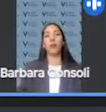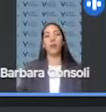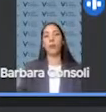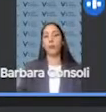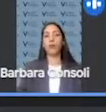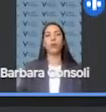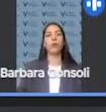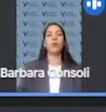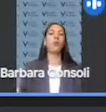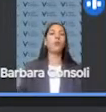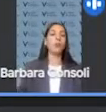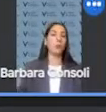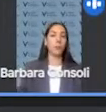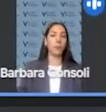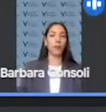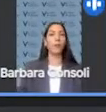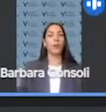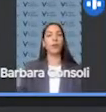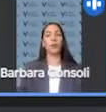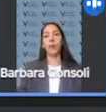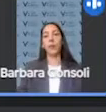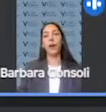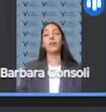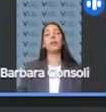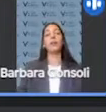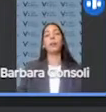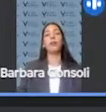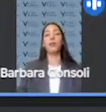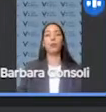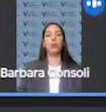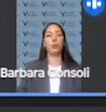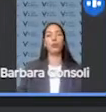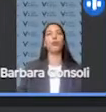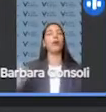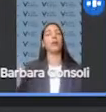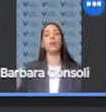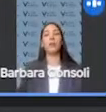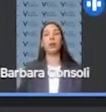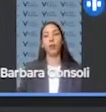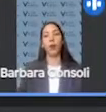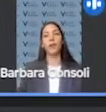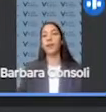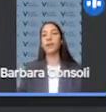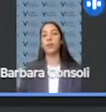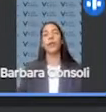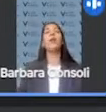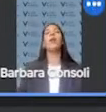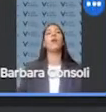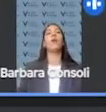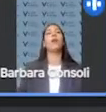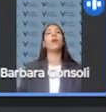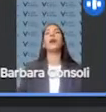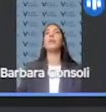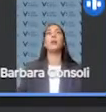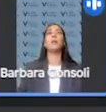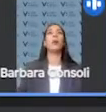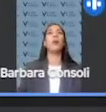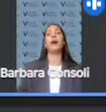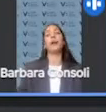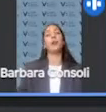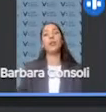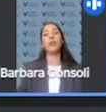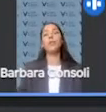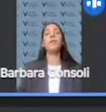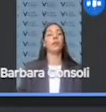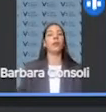avere a che fare con professori innanzitutto estremamente competenti e preparati che molto spesso appunto arricchiscono le lezioni con ad